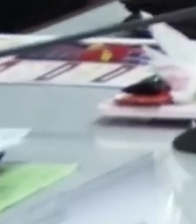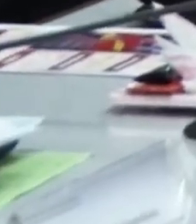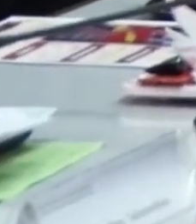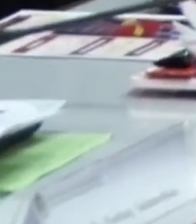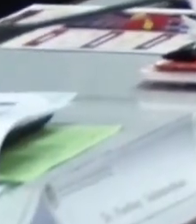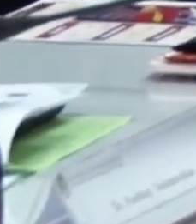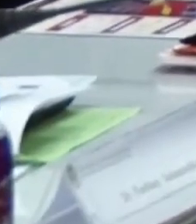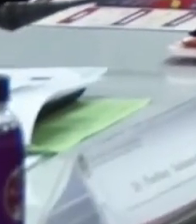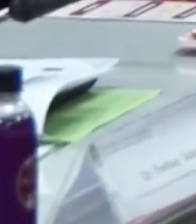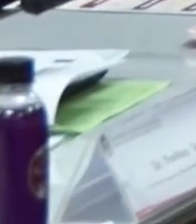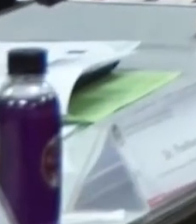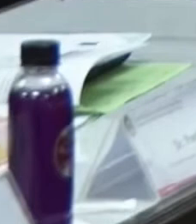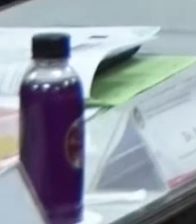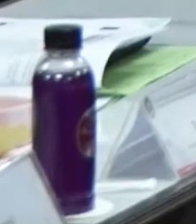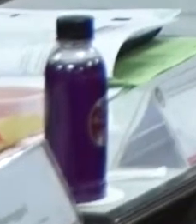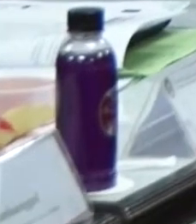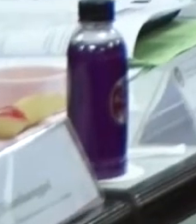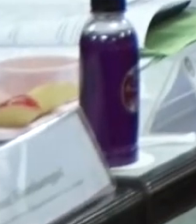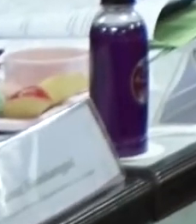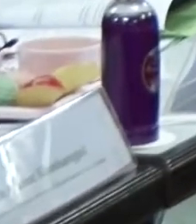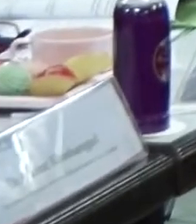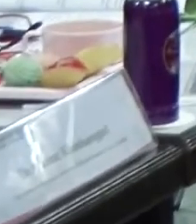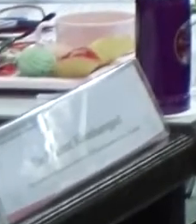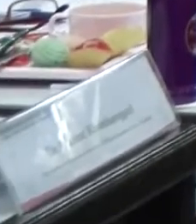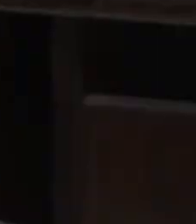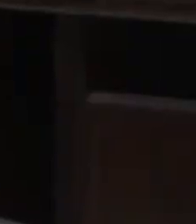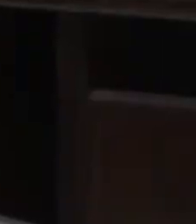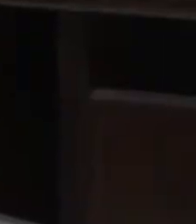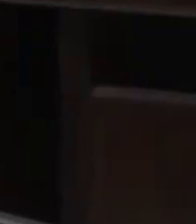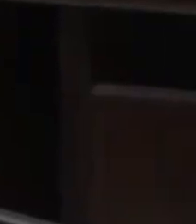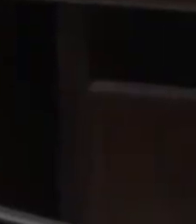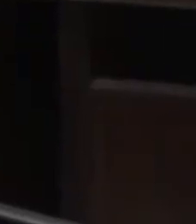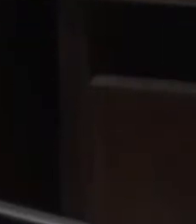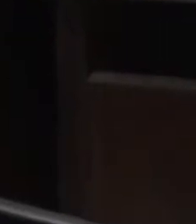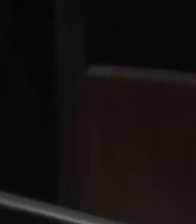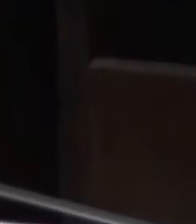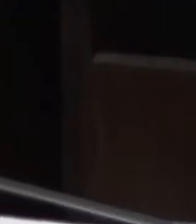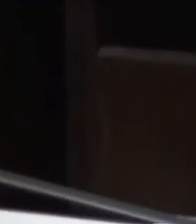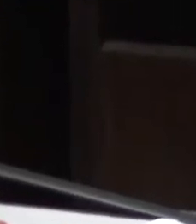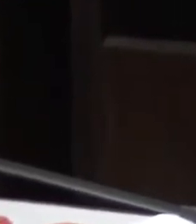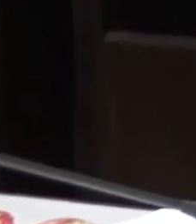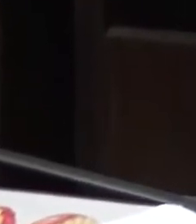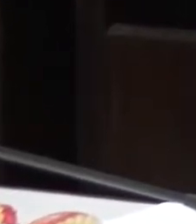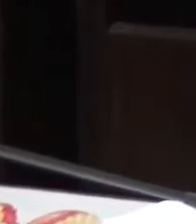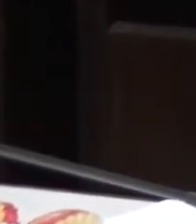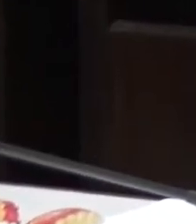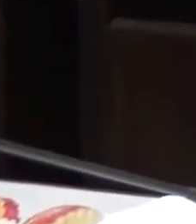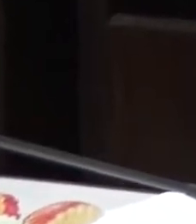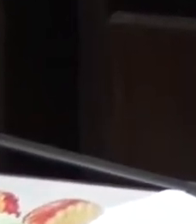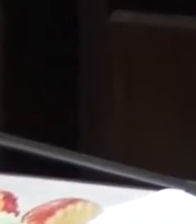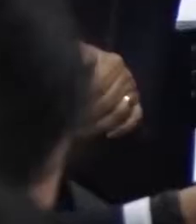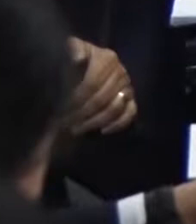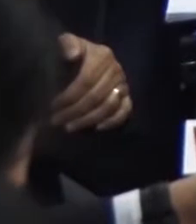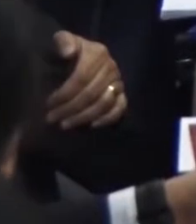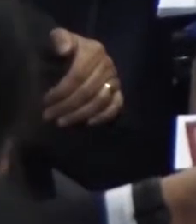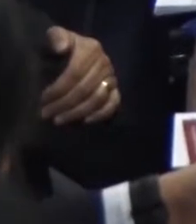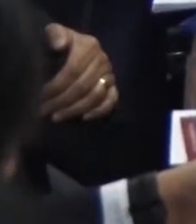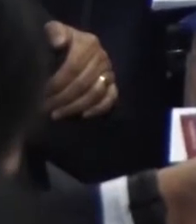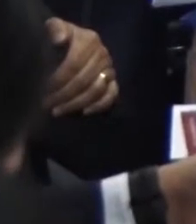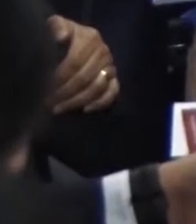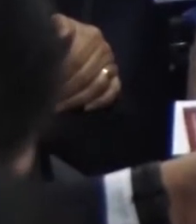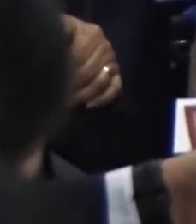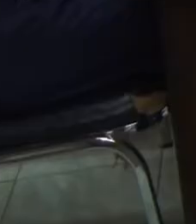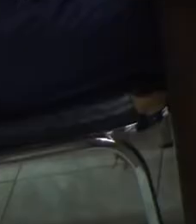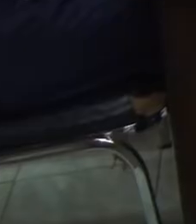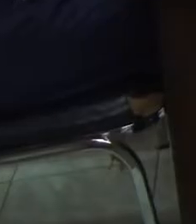อดีตอธิการบดีมหาวิทยาลัยราชภัฏสกลนครและพูดคุยแลกเปลี่ยนเรียนรู้กับนักศึกษาระดับปริญญาเอกสาข